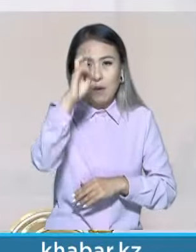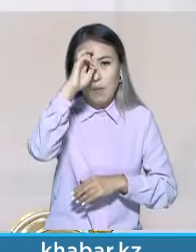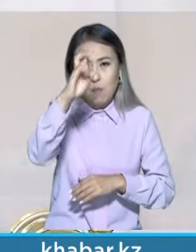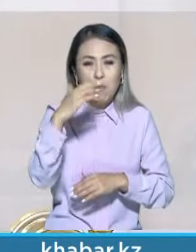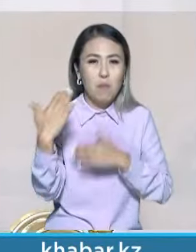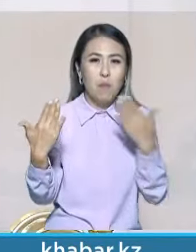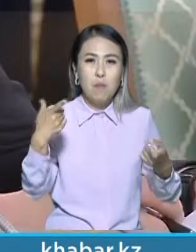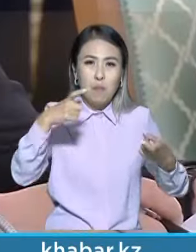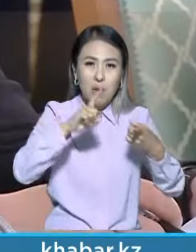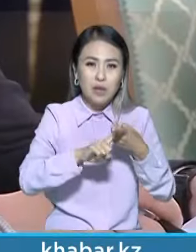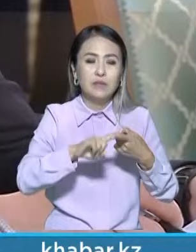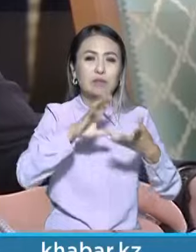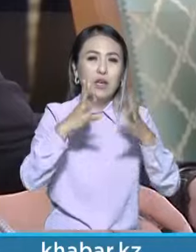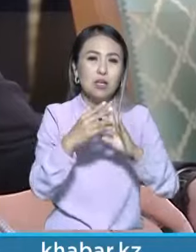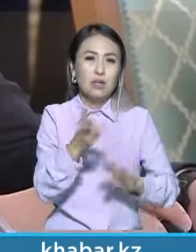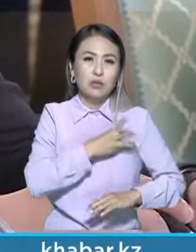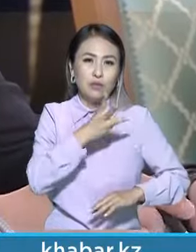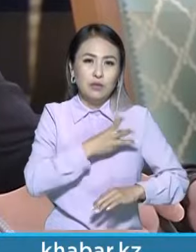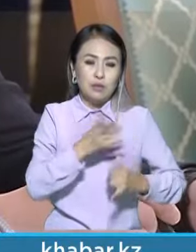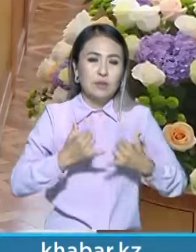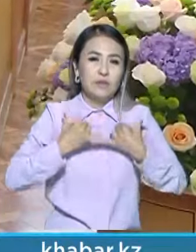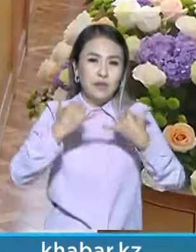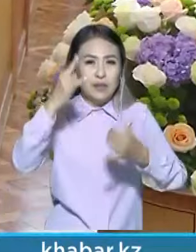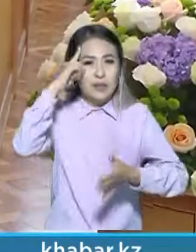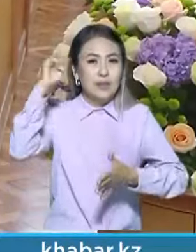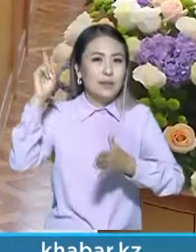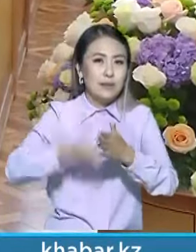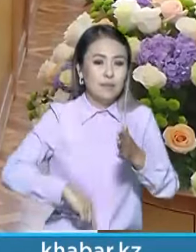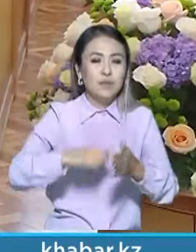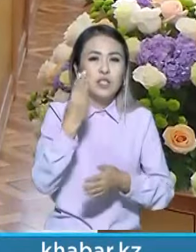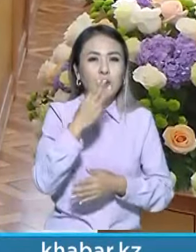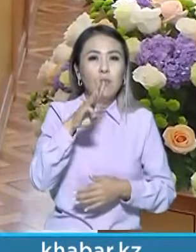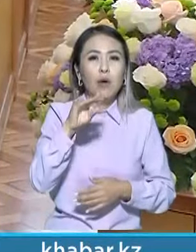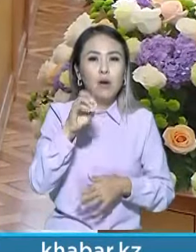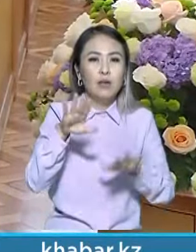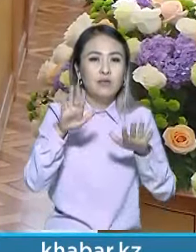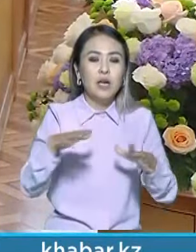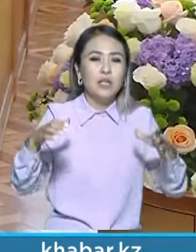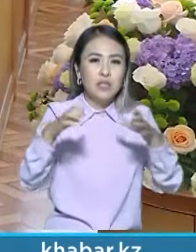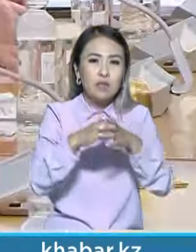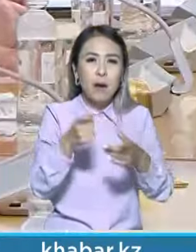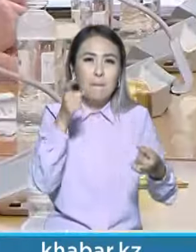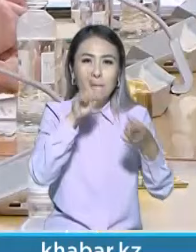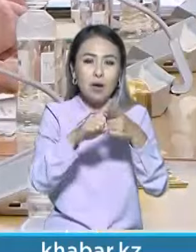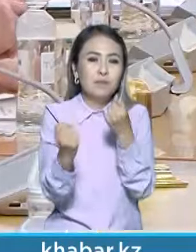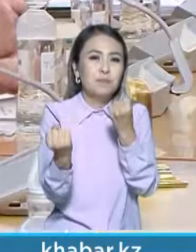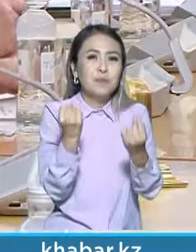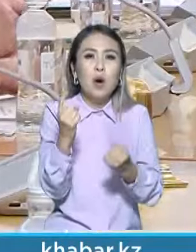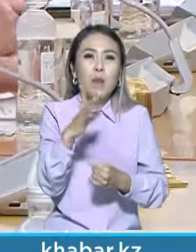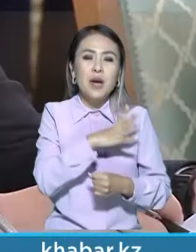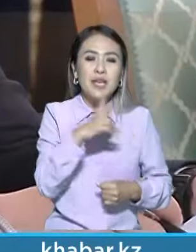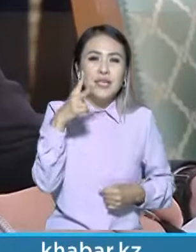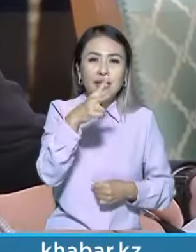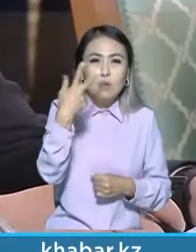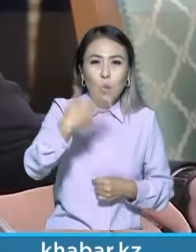байланысын дамытуға айрықша серпін береді деп сенеміз. Шавкат Мирамонлы стратегиялық һәм одақтастық байланыстарды бекемдеу үшін